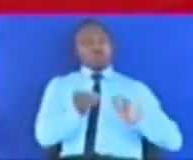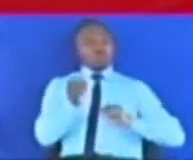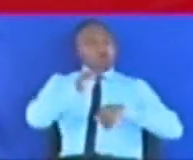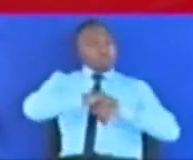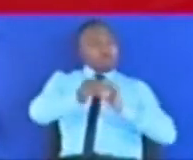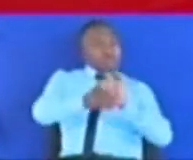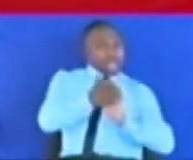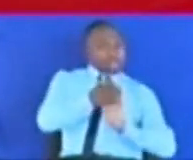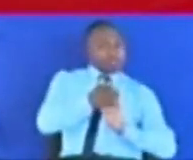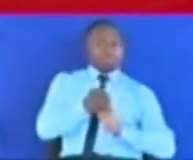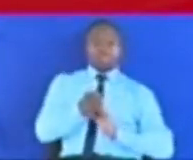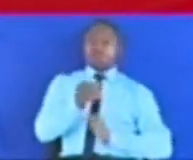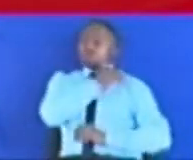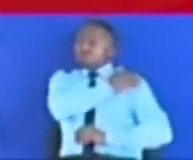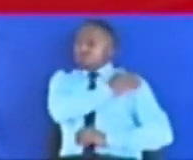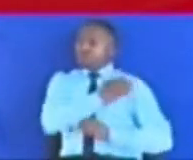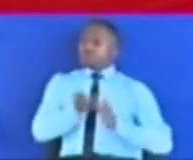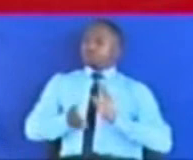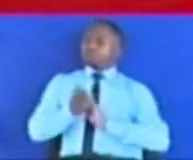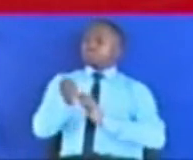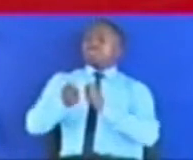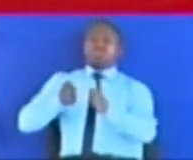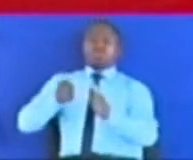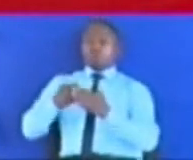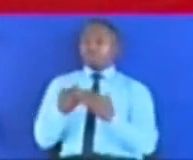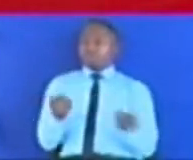itangulie badala ya huduma kutangulia?